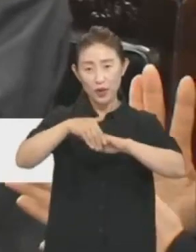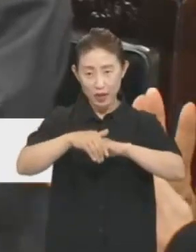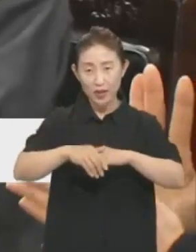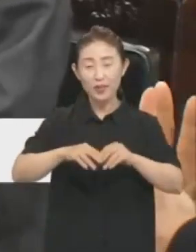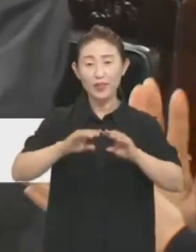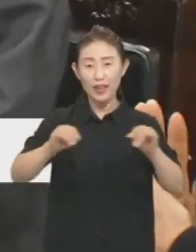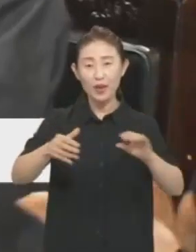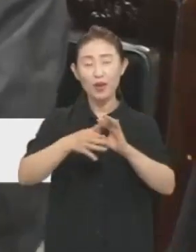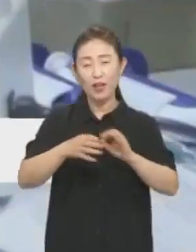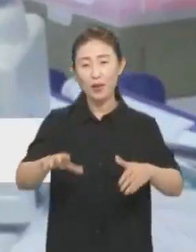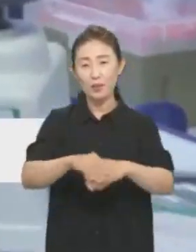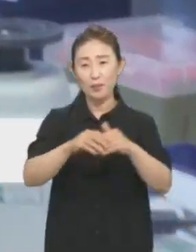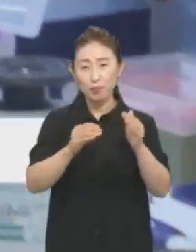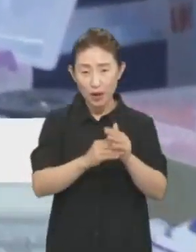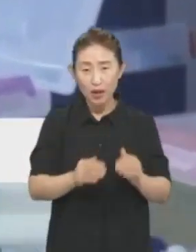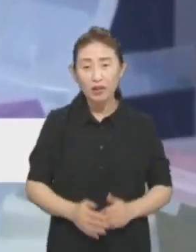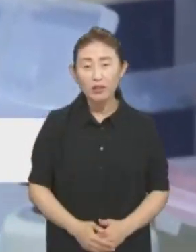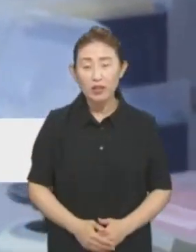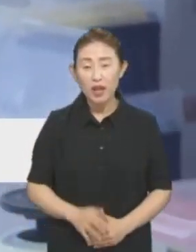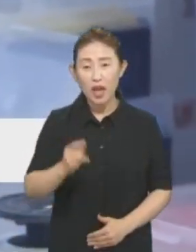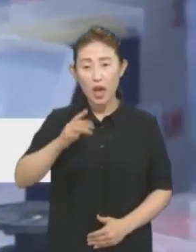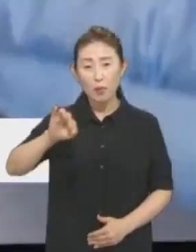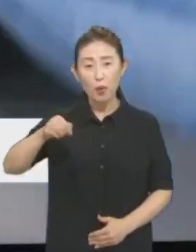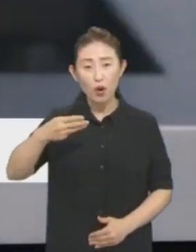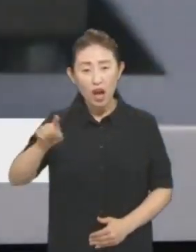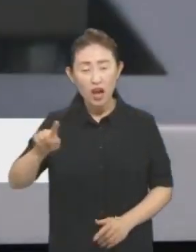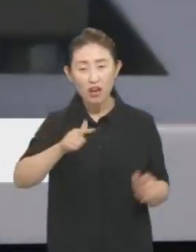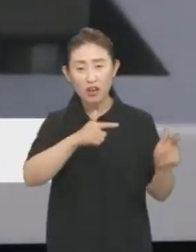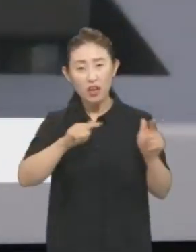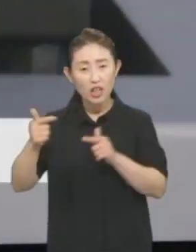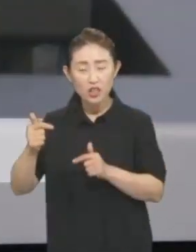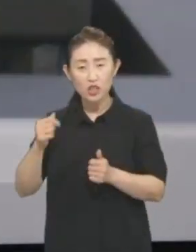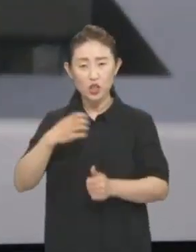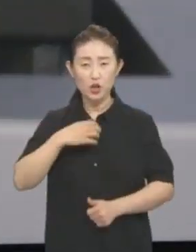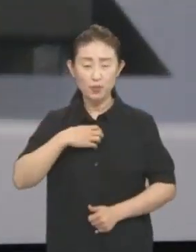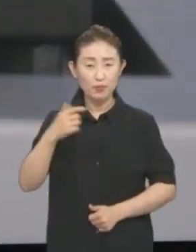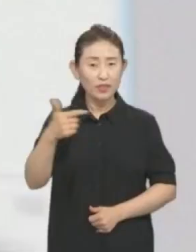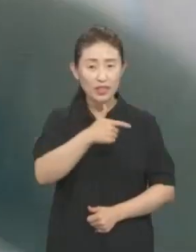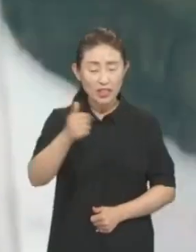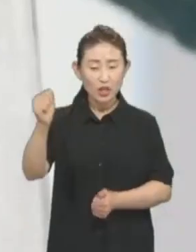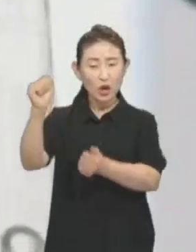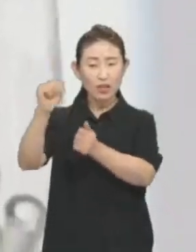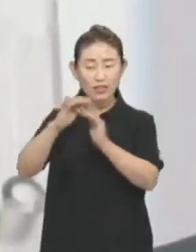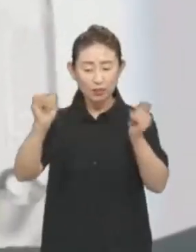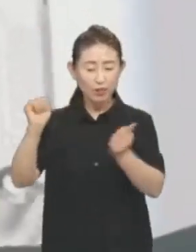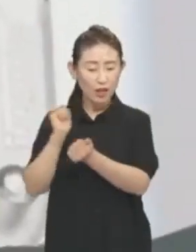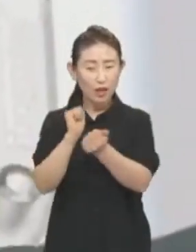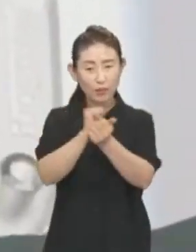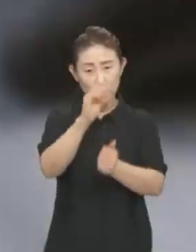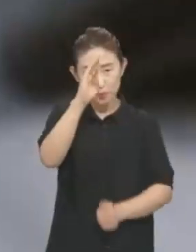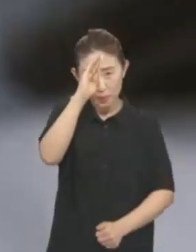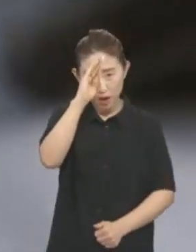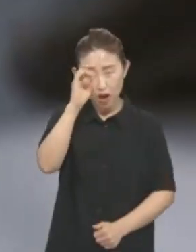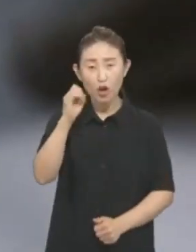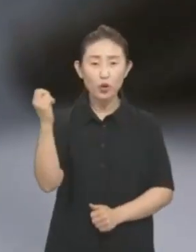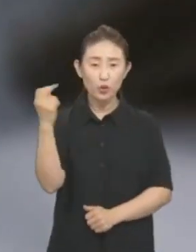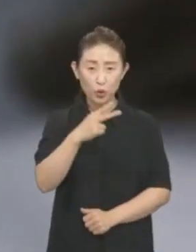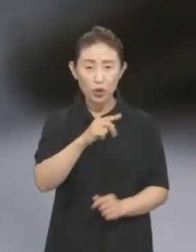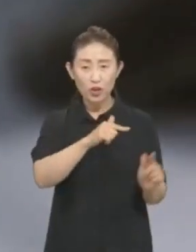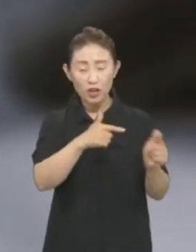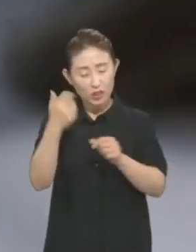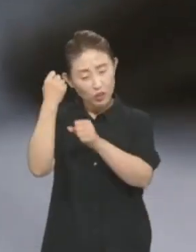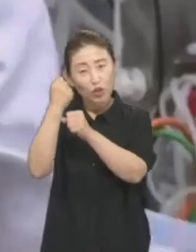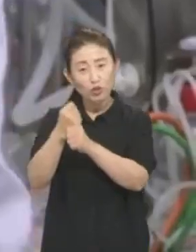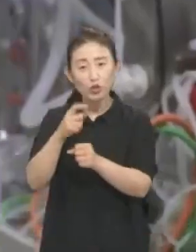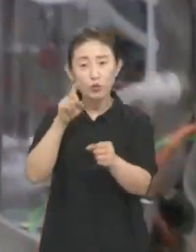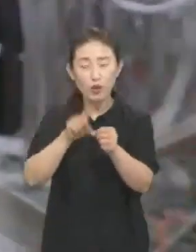체결했습니다. 의료원에서는 에볼라와 원숭이 두창 등 최근 위험성이 커진 인수 공통 감염병과 재난형 감염병의